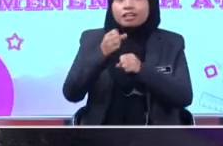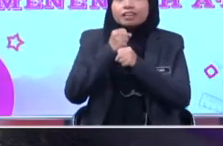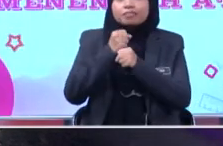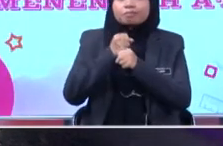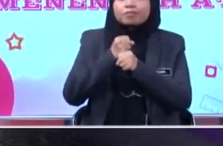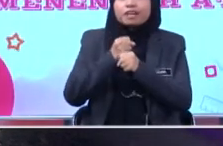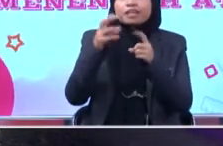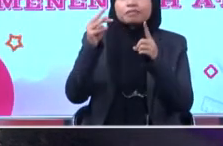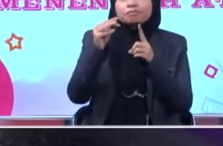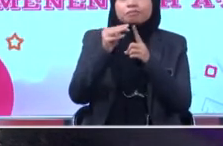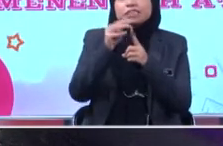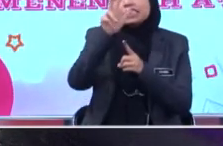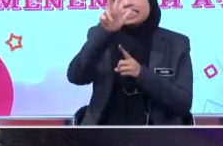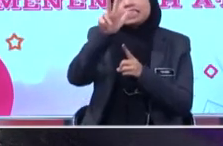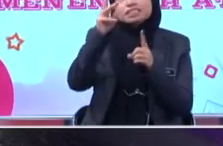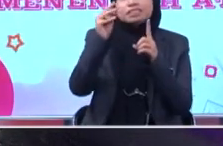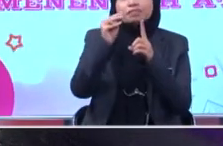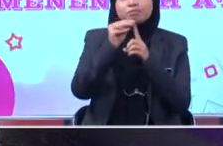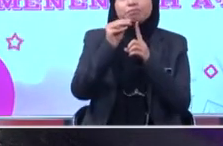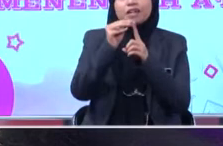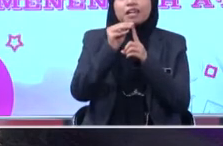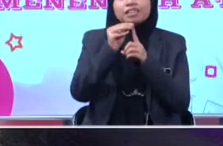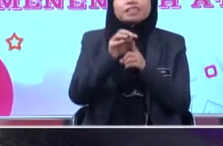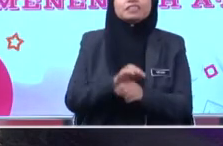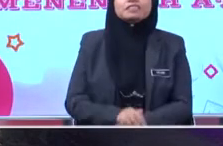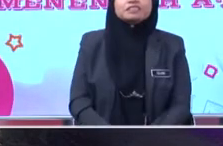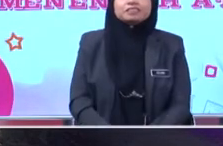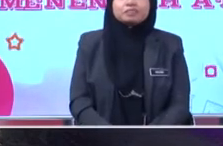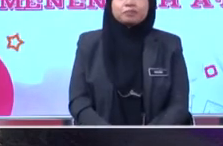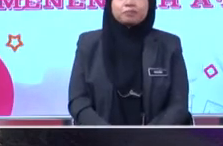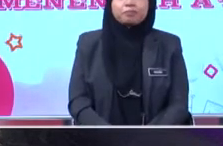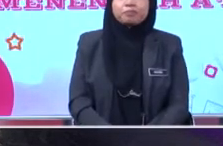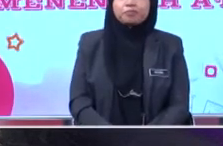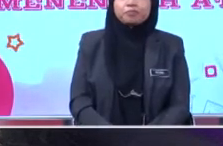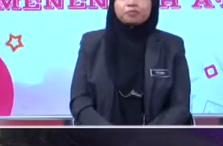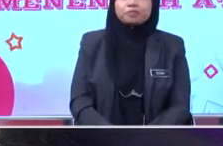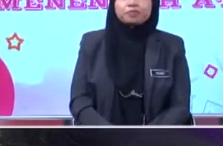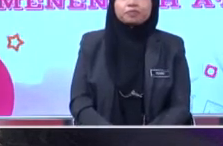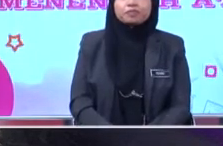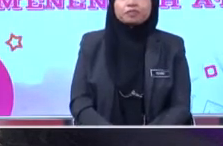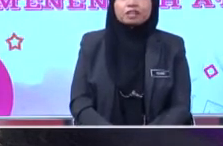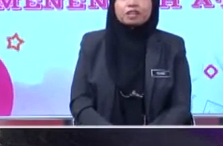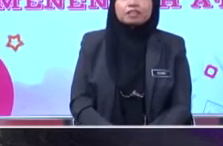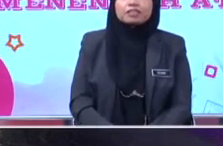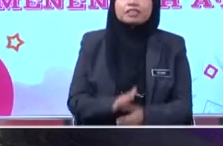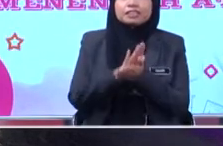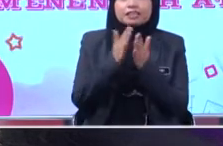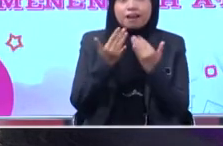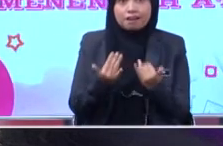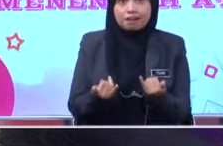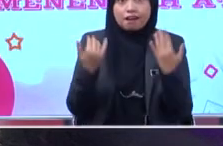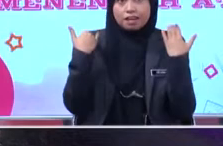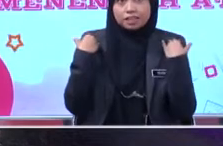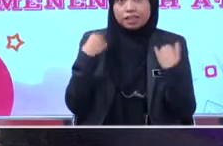Citeureup perolehi kemenangan yang keempat dah dapat 12 Marquez